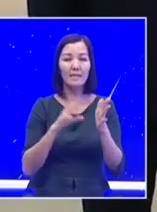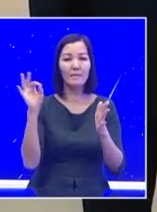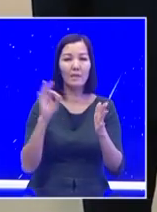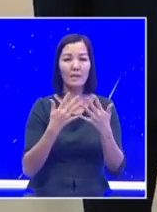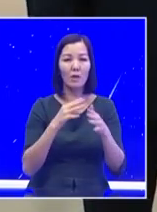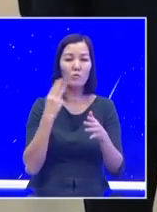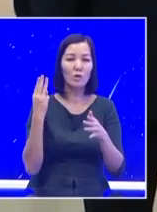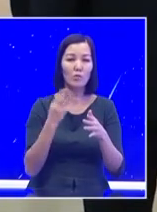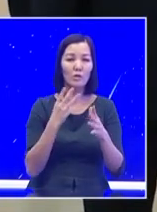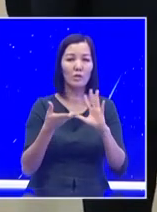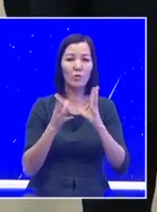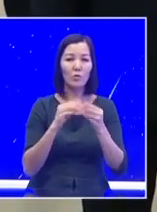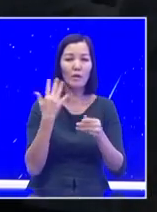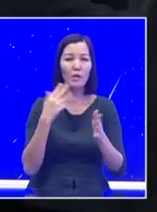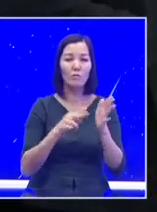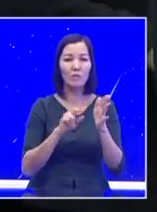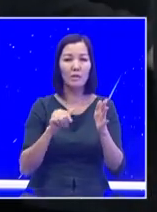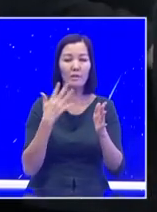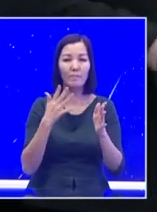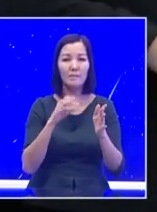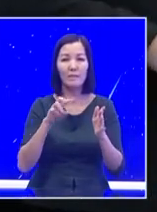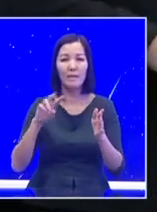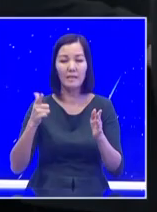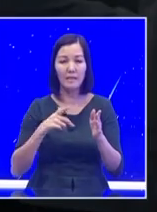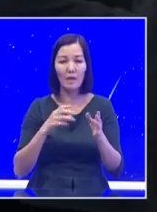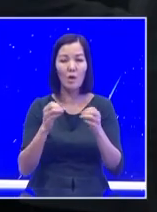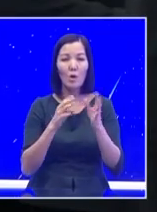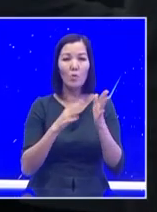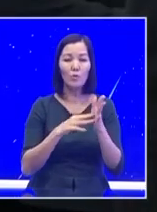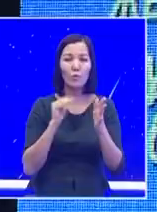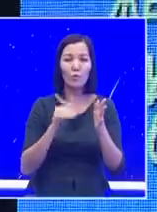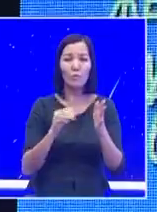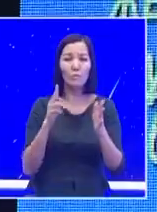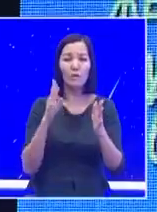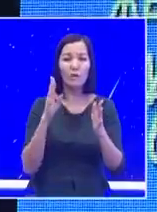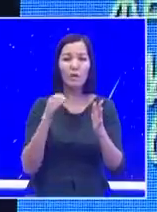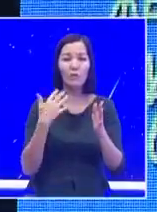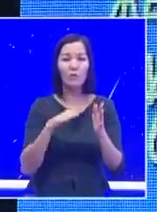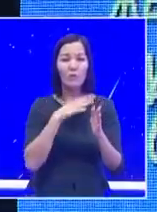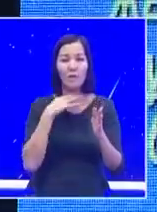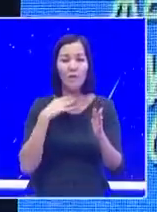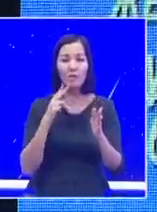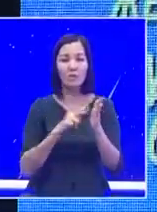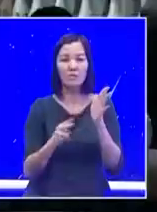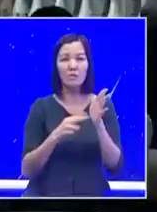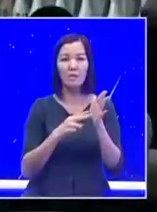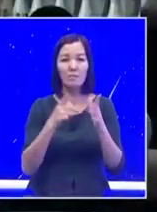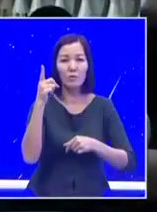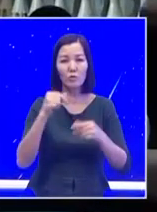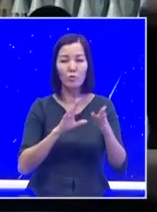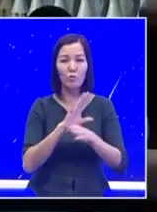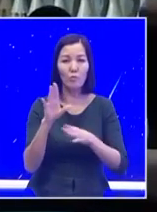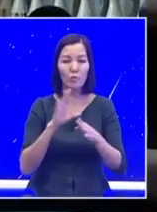шаруашылық өнімдерінің көлемі 57,5 миллиард теңге. 19754 тонна ет, 77000 тоннаға жоқ сүт өнімі